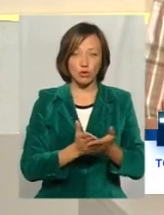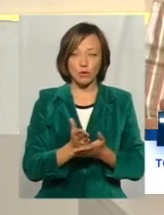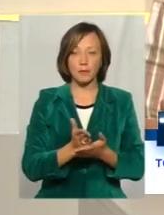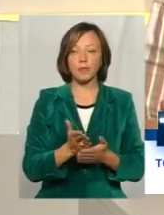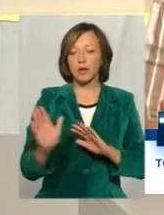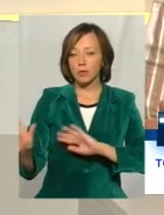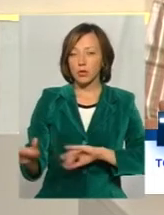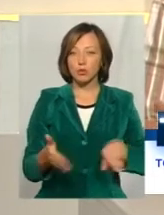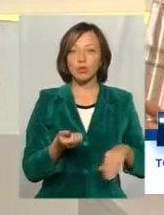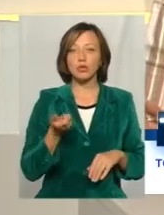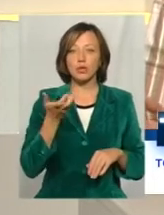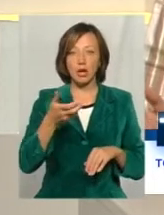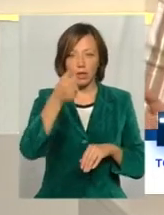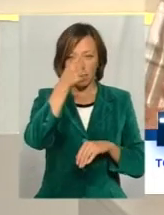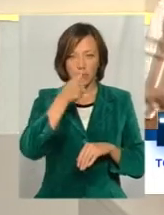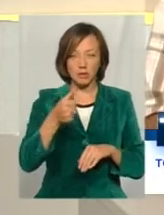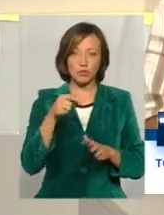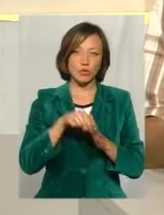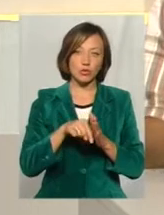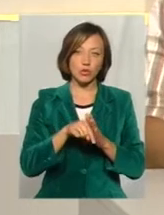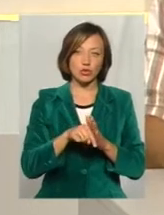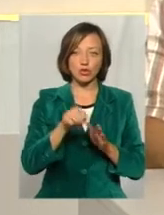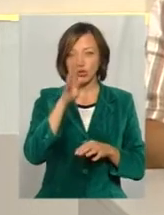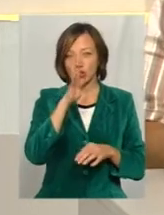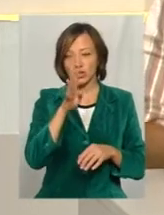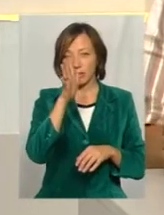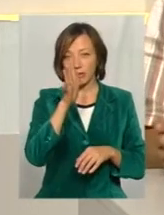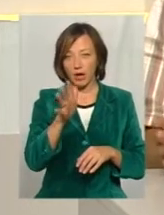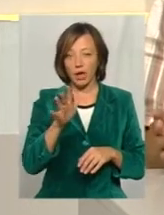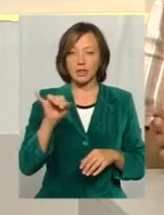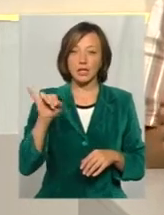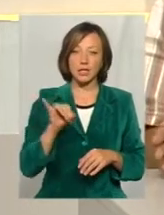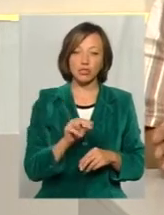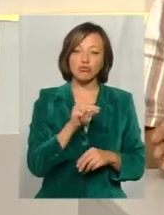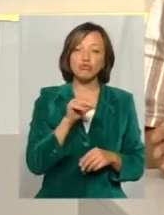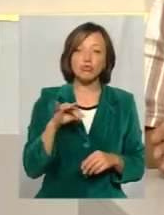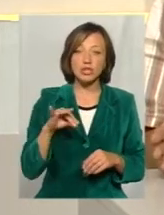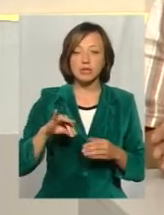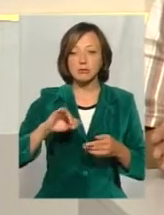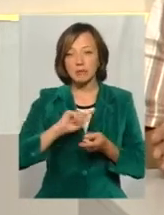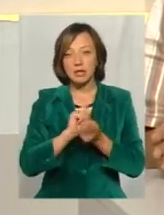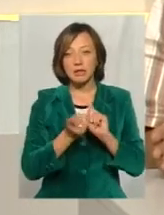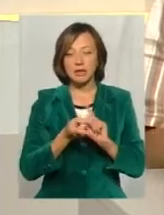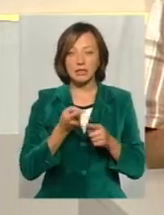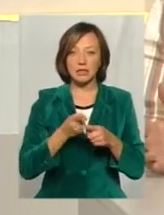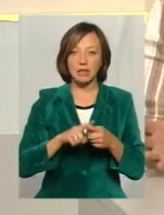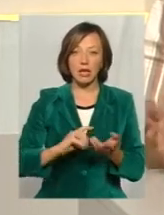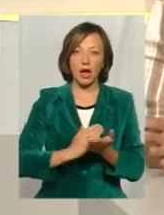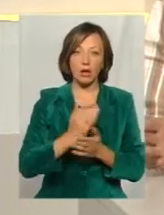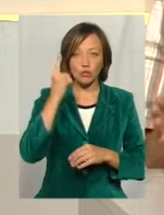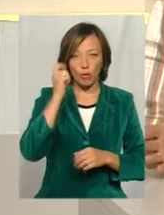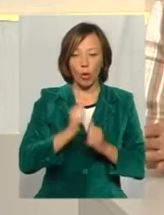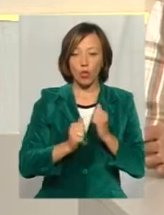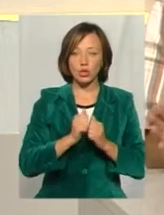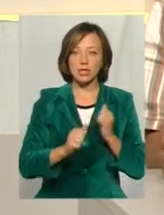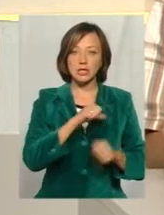Минуло вже декілька місяців, ну, по суті, там, якщо там 4 чи 5, і чи змінилася ця якість? Ну, думаю, що кожен